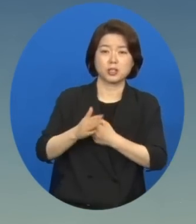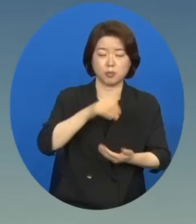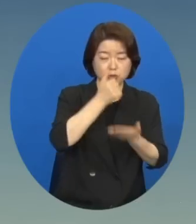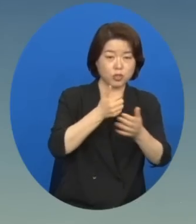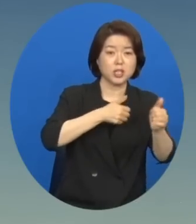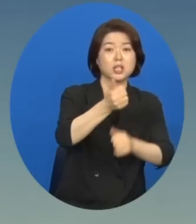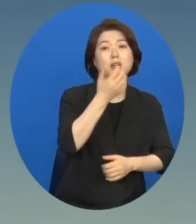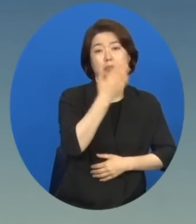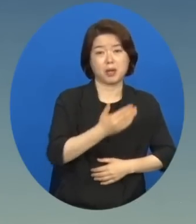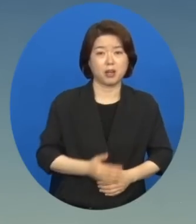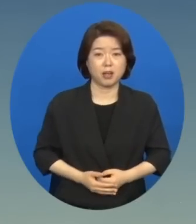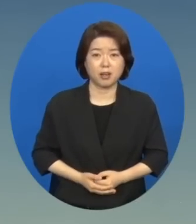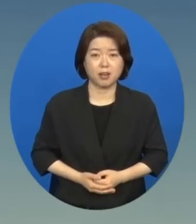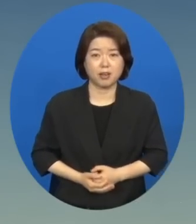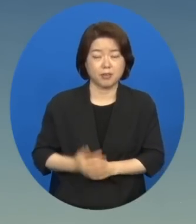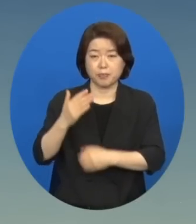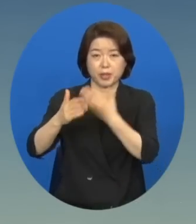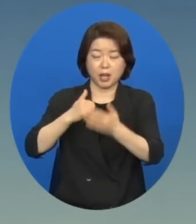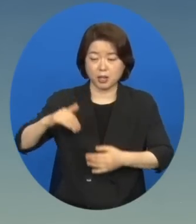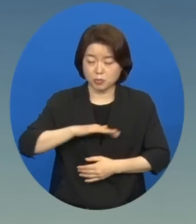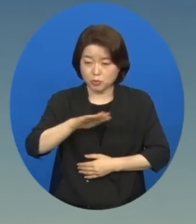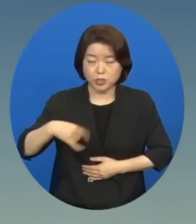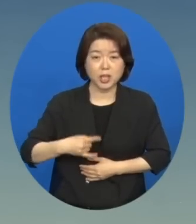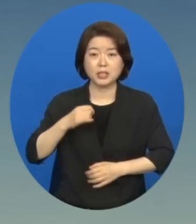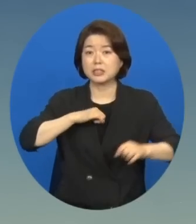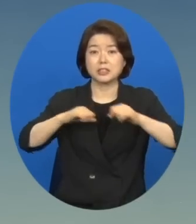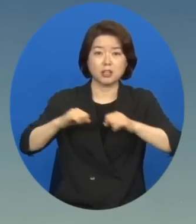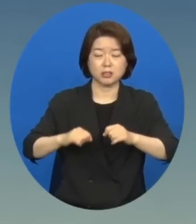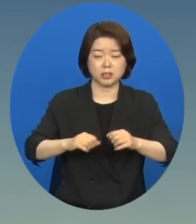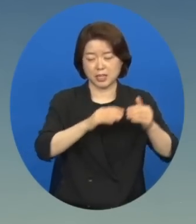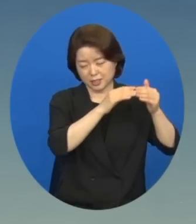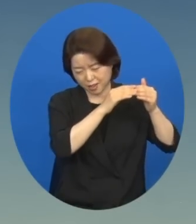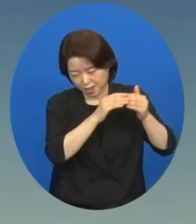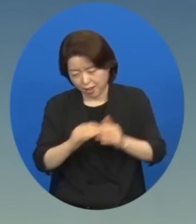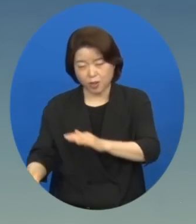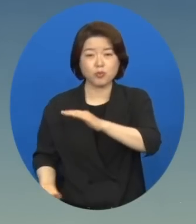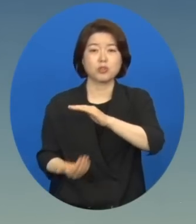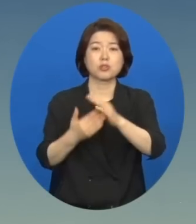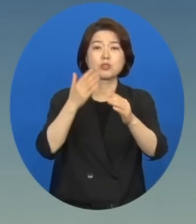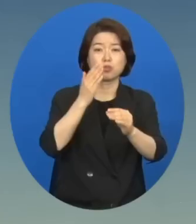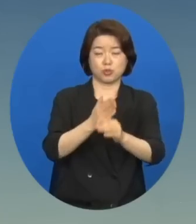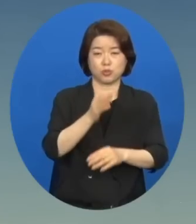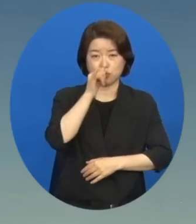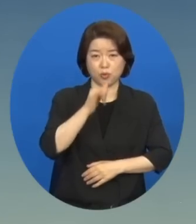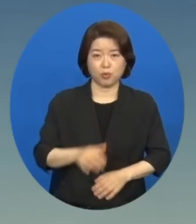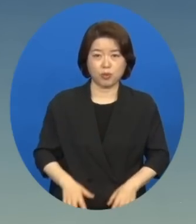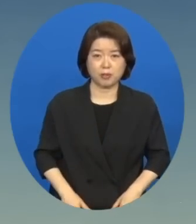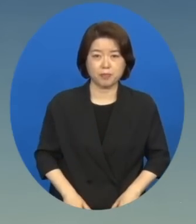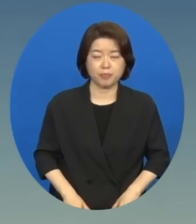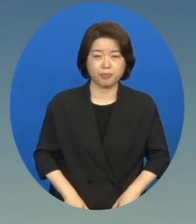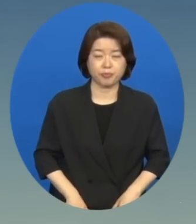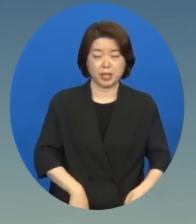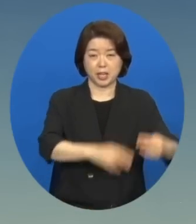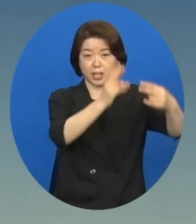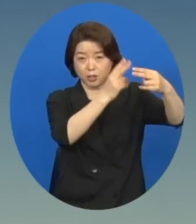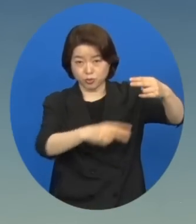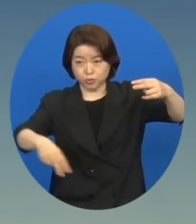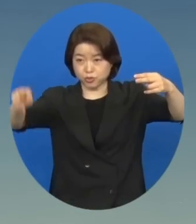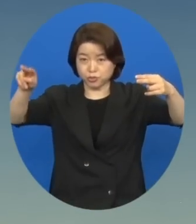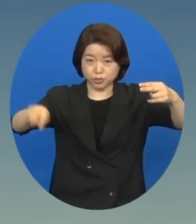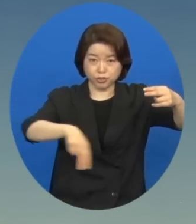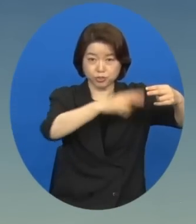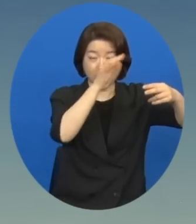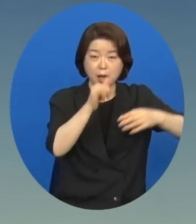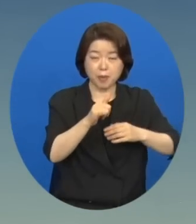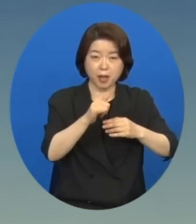거예요. 하나님이 우리에게 그 역사를 지금도 이루고 계십니다. 서커스 하면